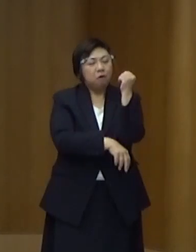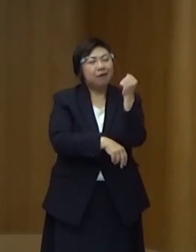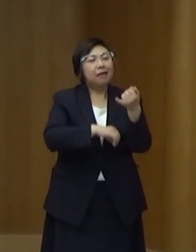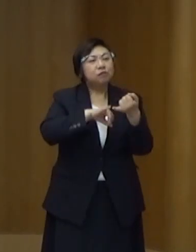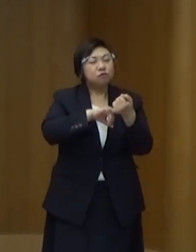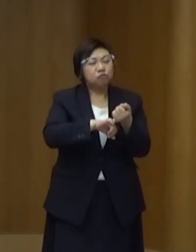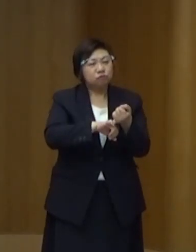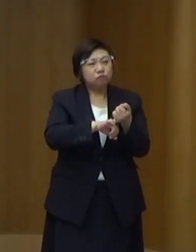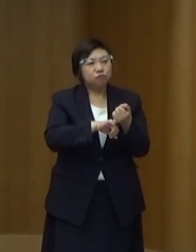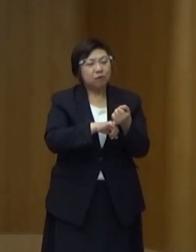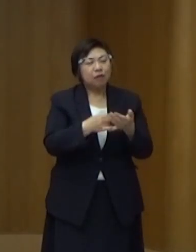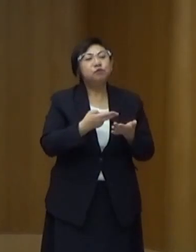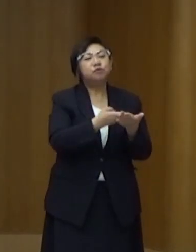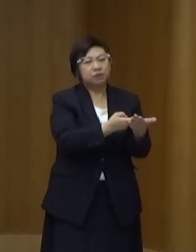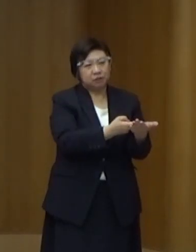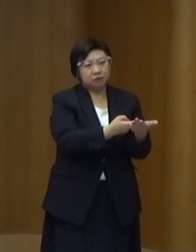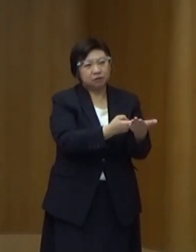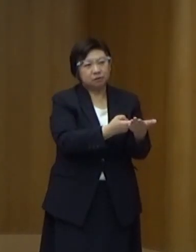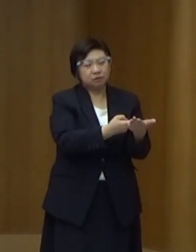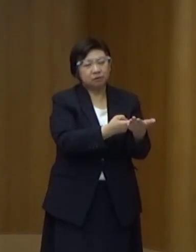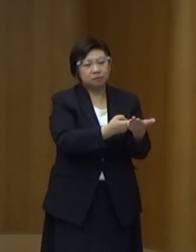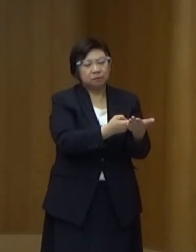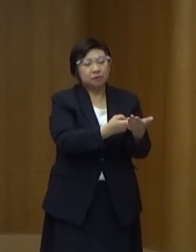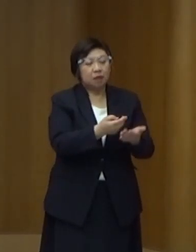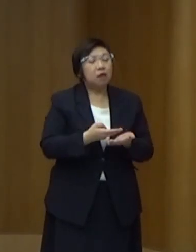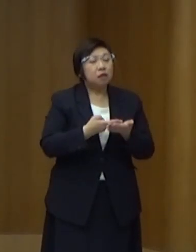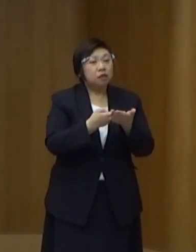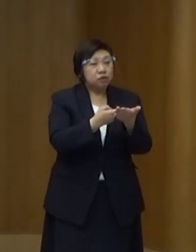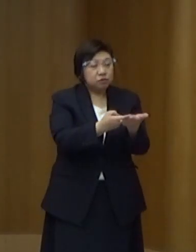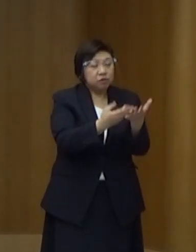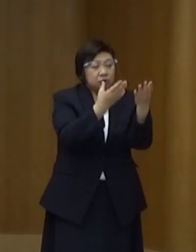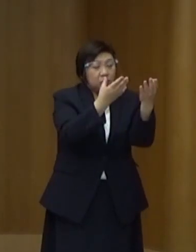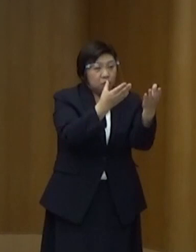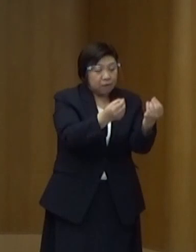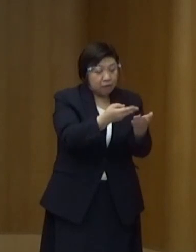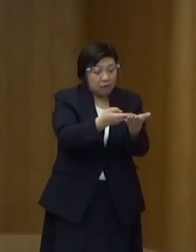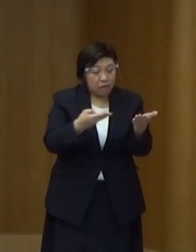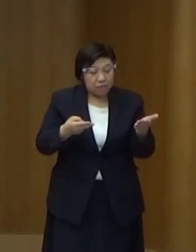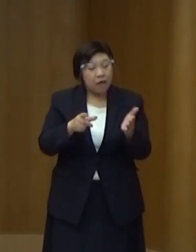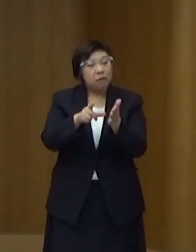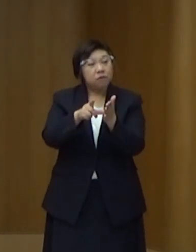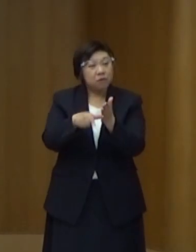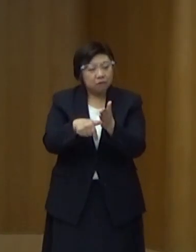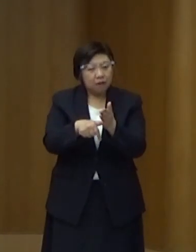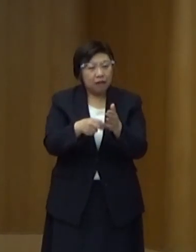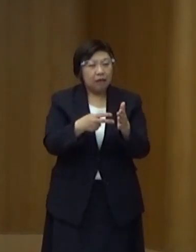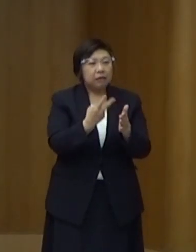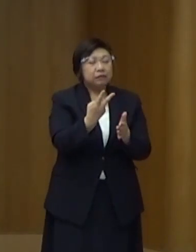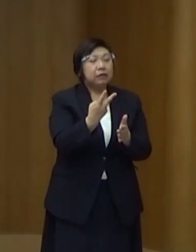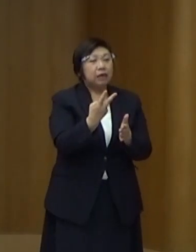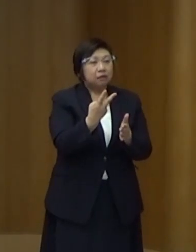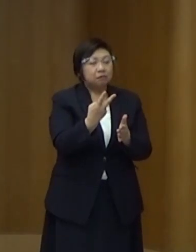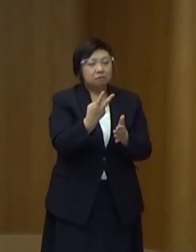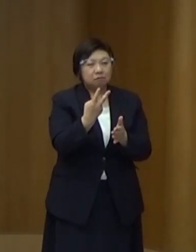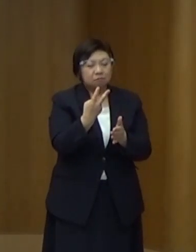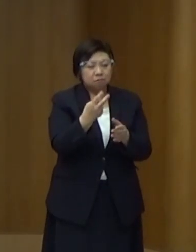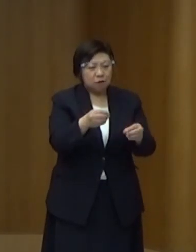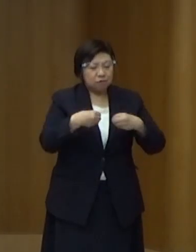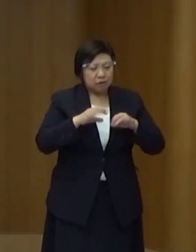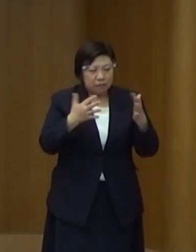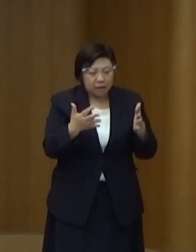であります。そして入院後の退院ですけれども、退院にあたっては2回の陰性確認が必